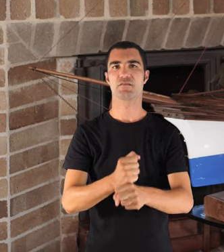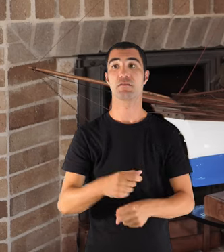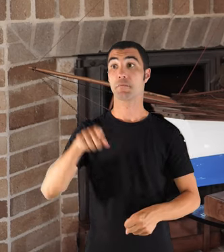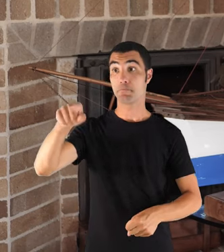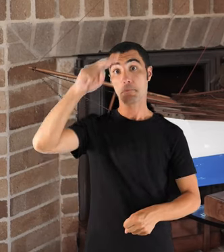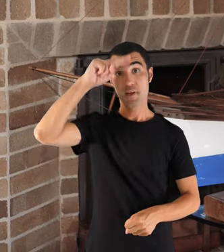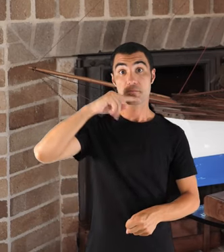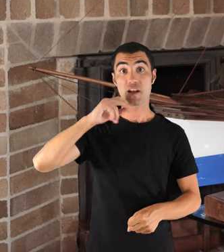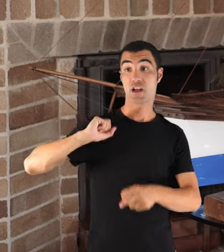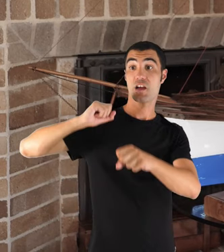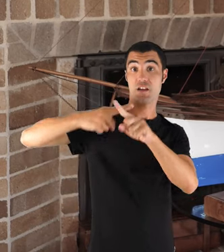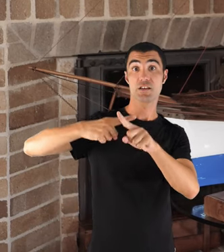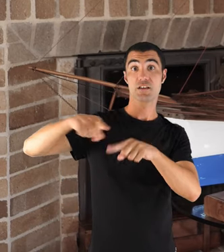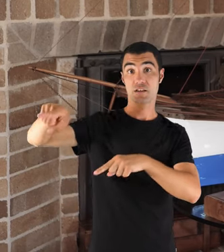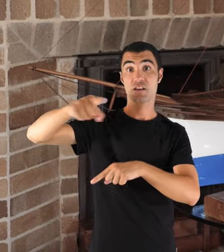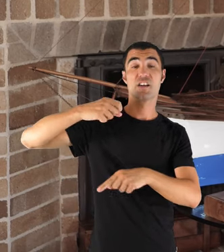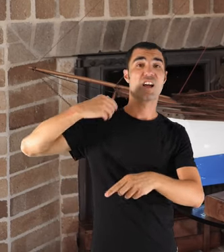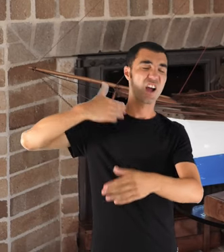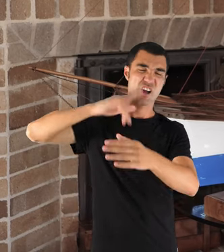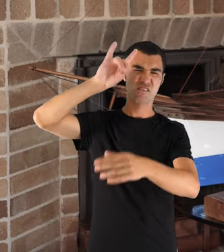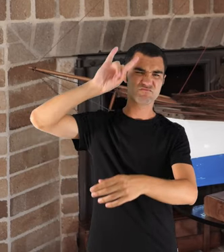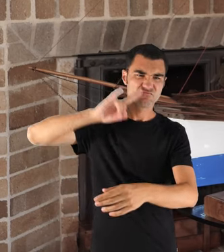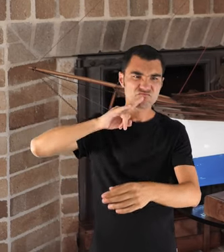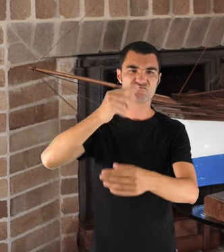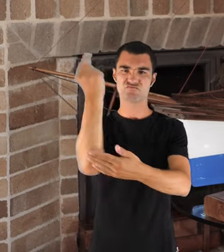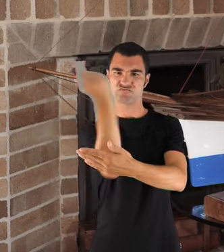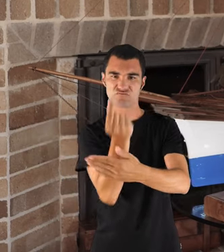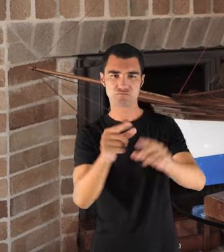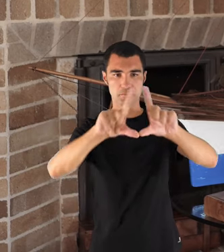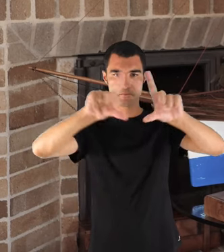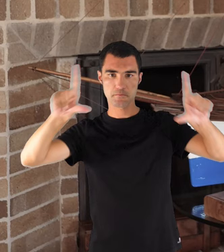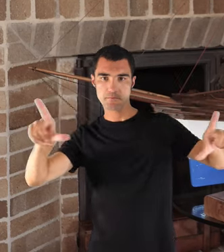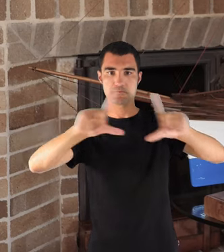així, me va ensenyar de com se feia això.